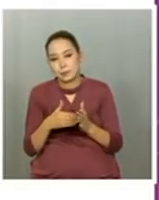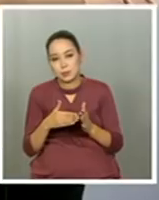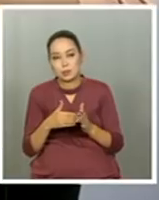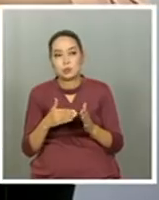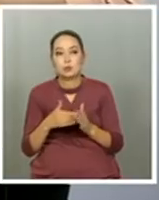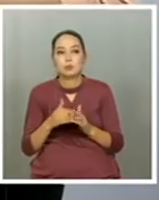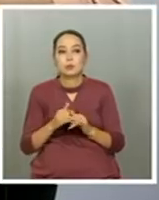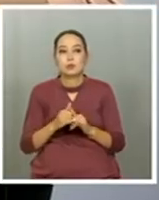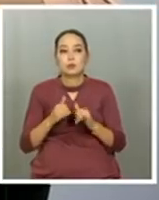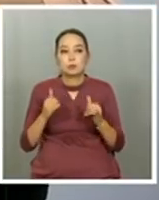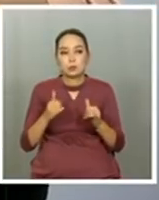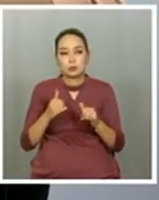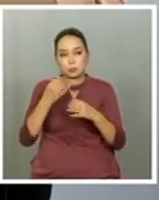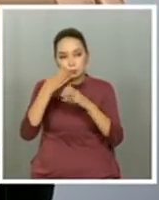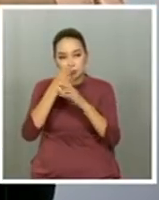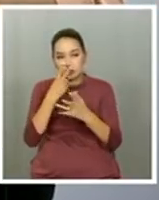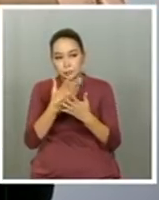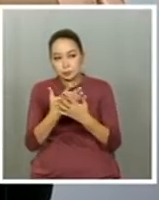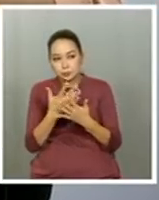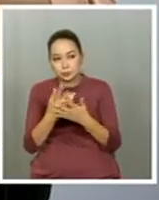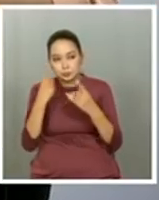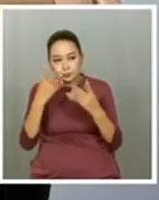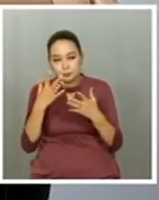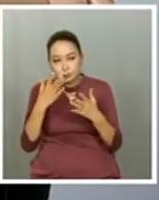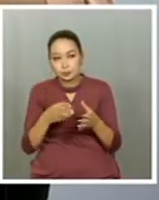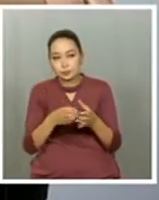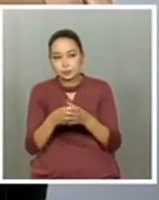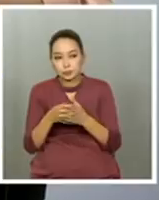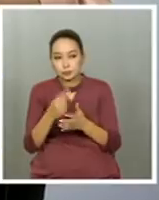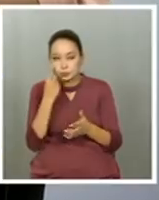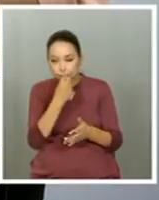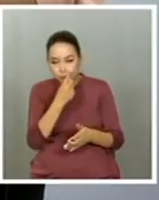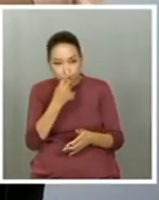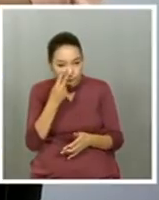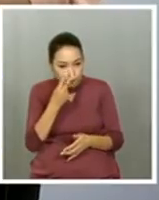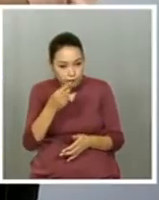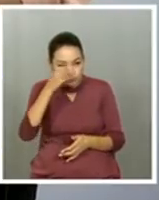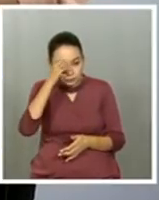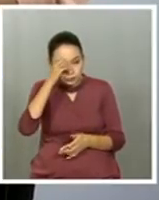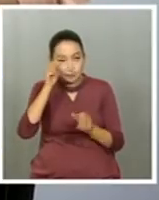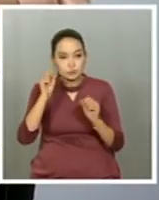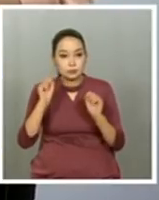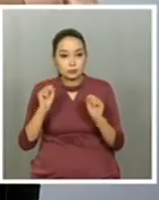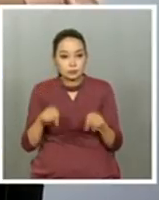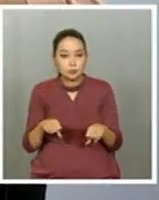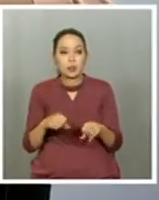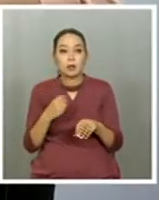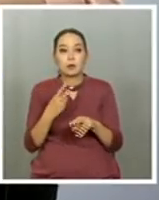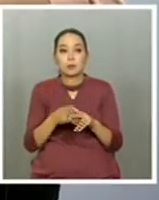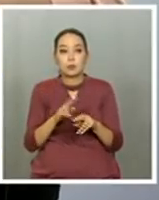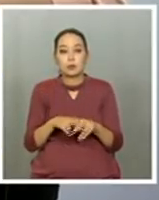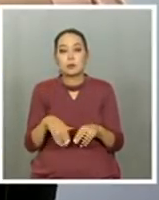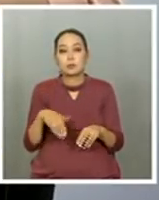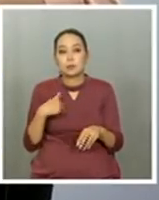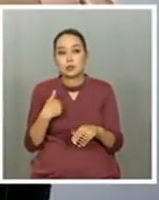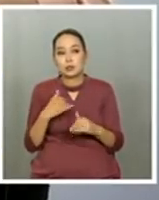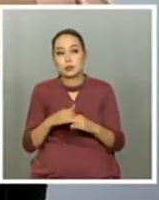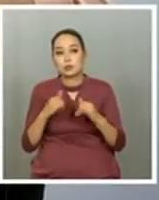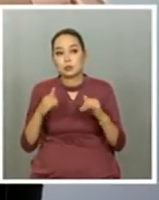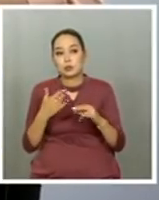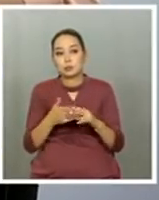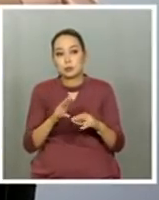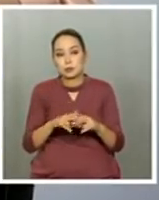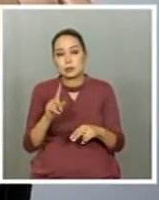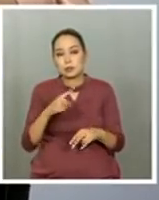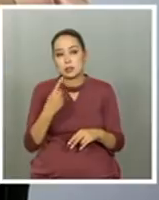айқындап көрсететін негізгі бөлшектерді көзбен көруге болады. Пайдалы ұлғайту ол мына шама арқылы жүзеге